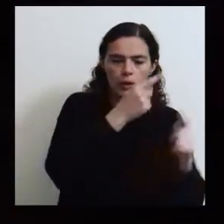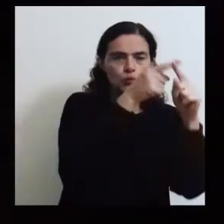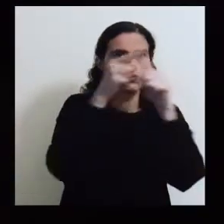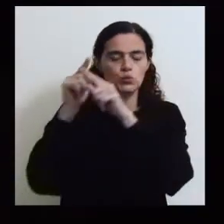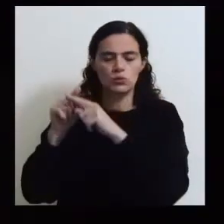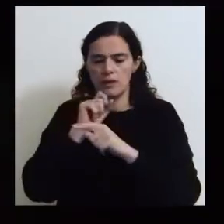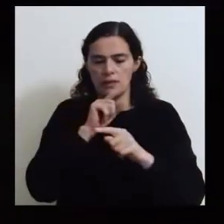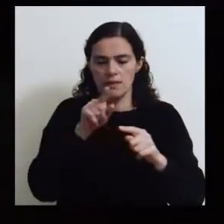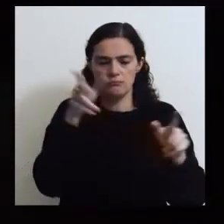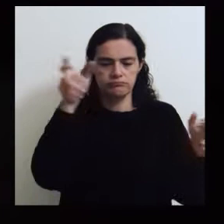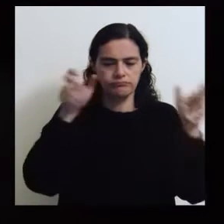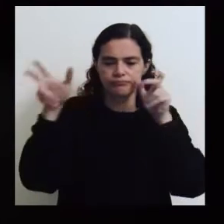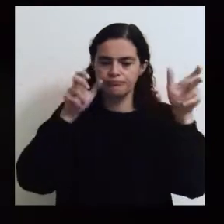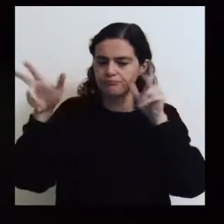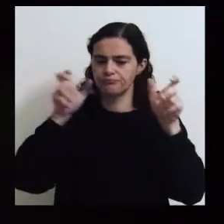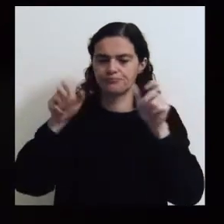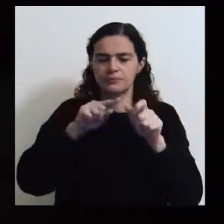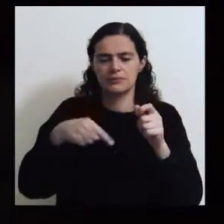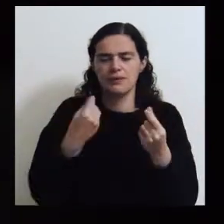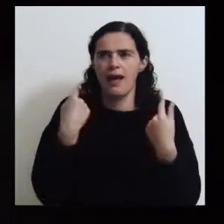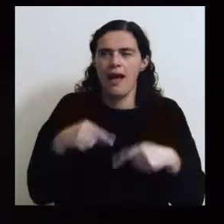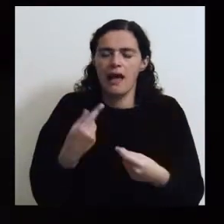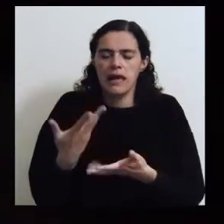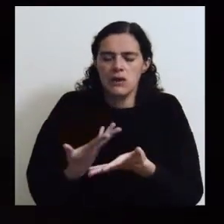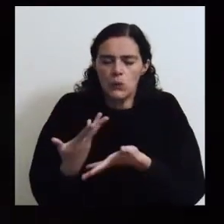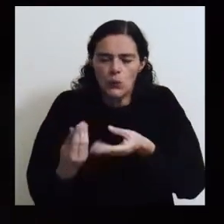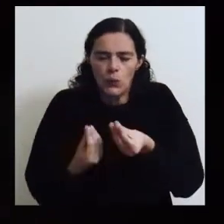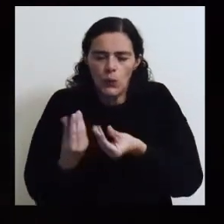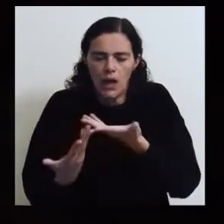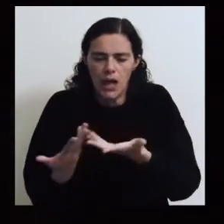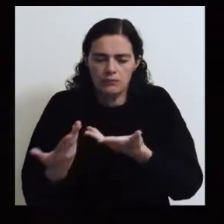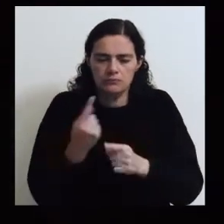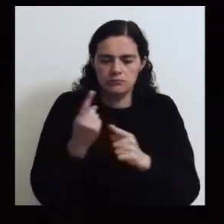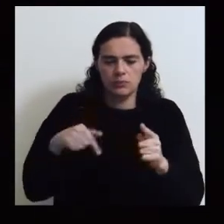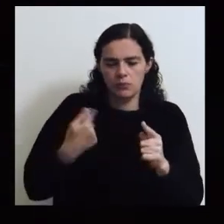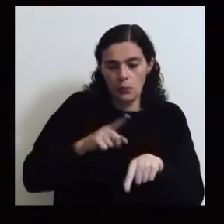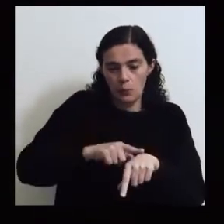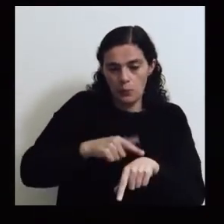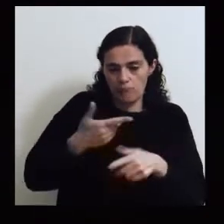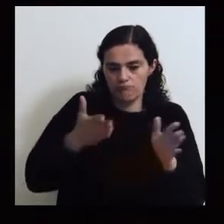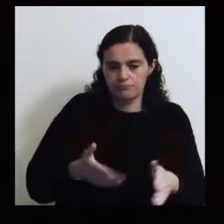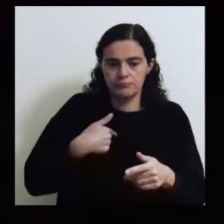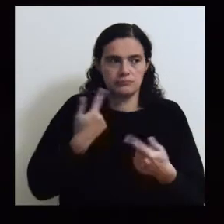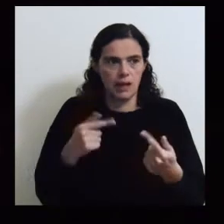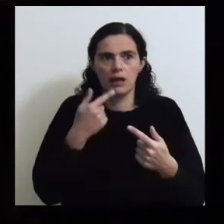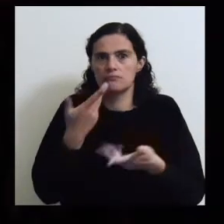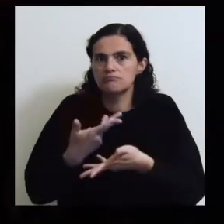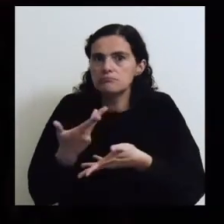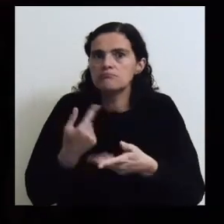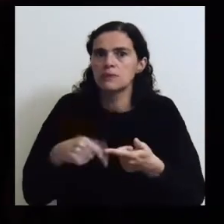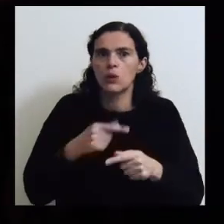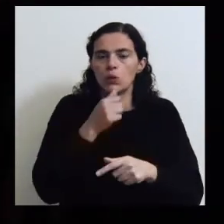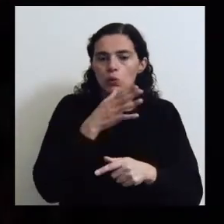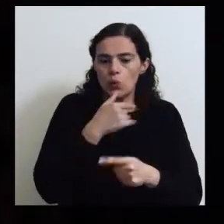images que nous pouvons percevoir, avec tout ce que cela a de sensuel également, parce que c'est un moment très sensuel avec beaucoup de